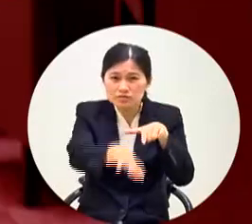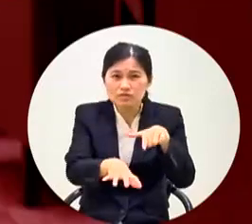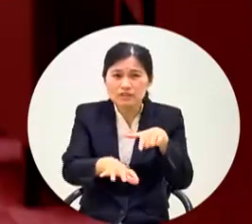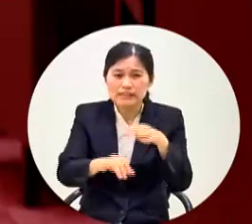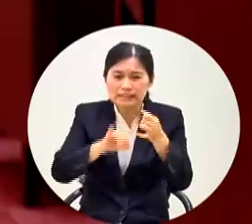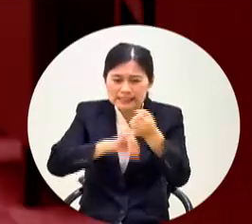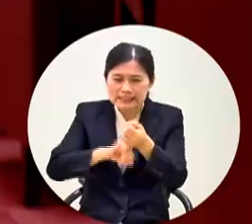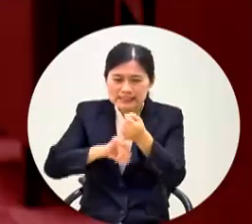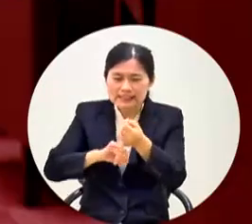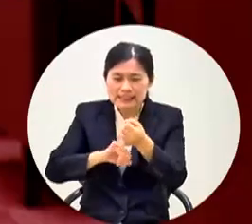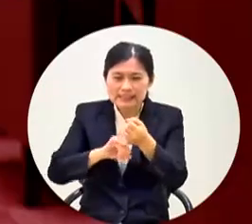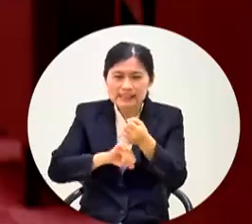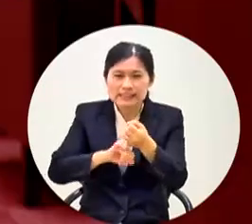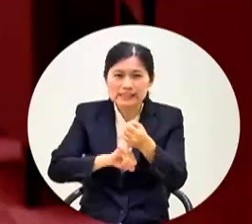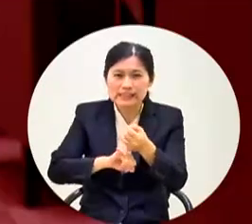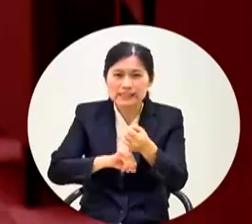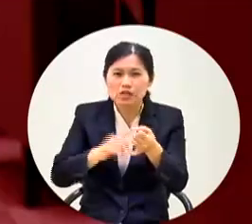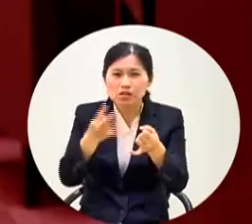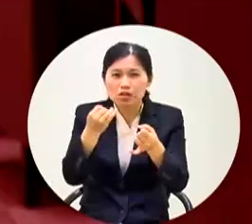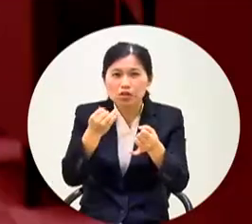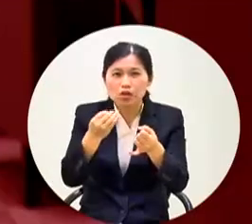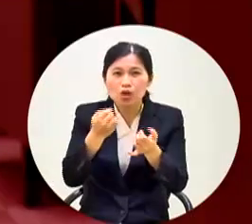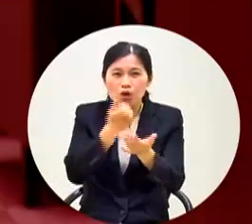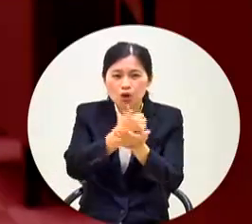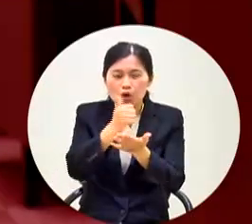单送到府上，